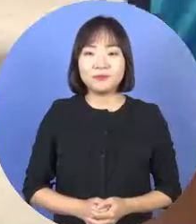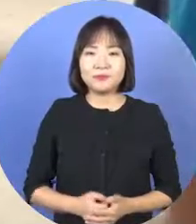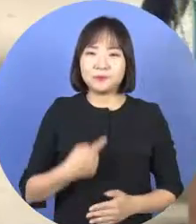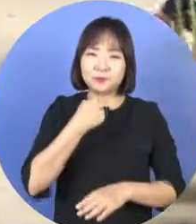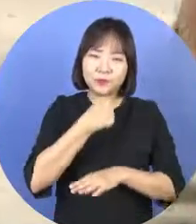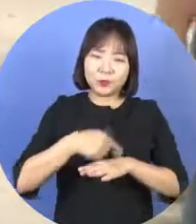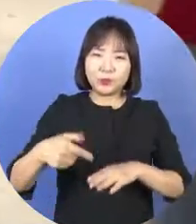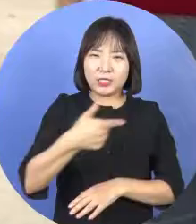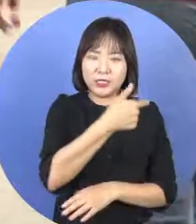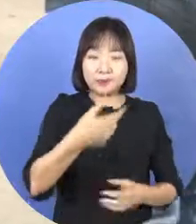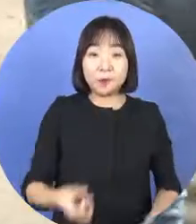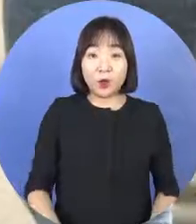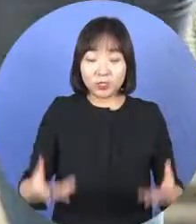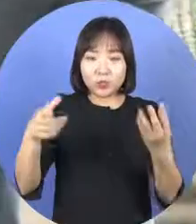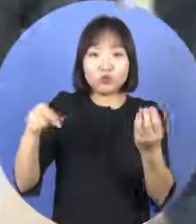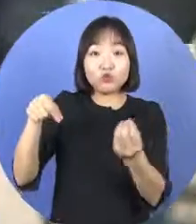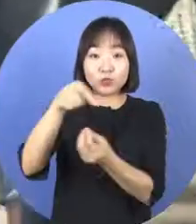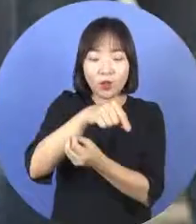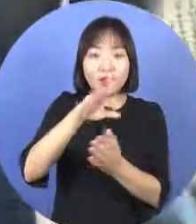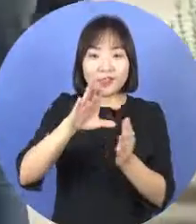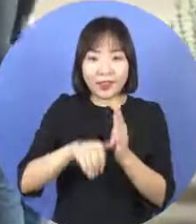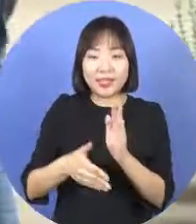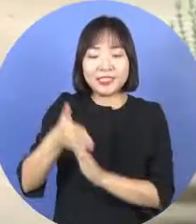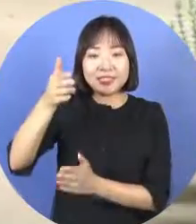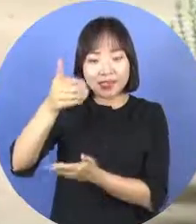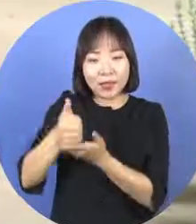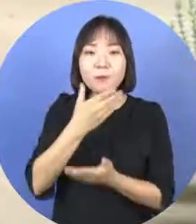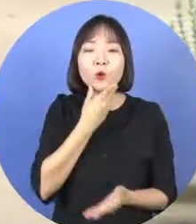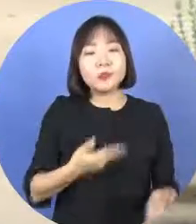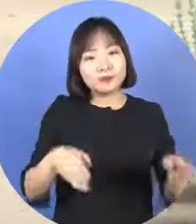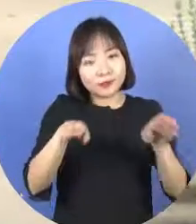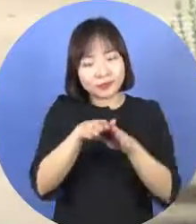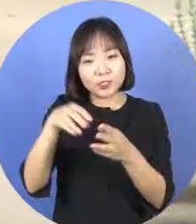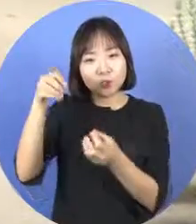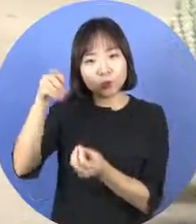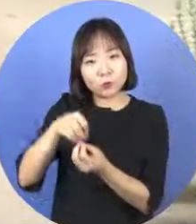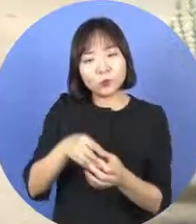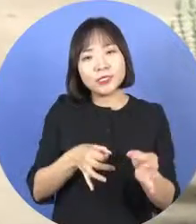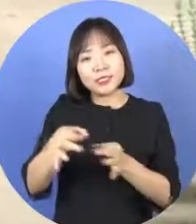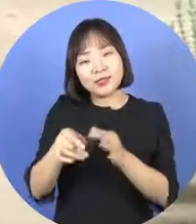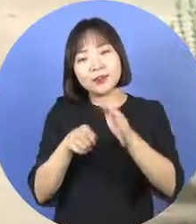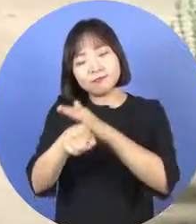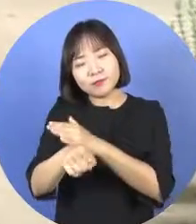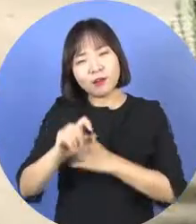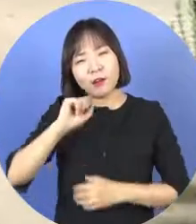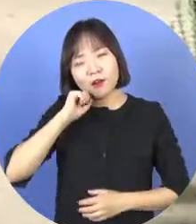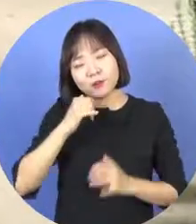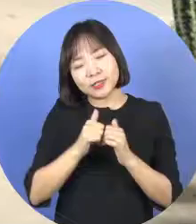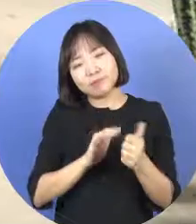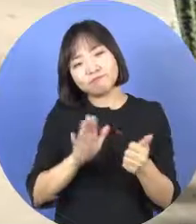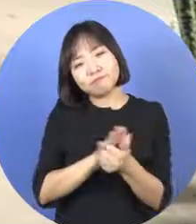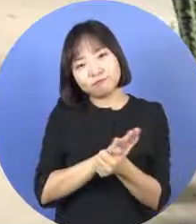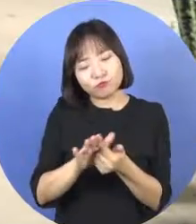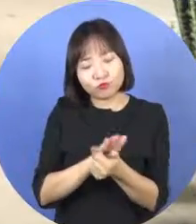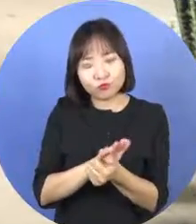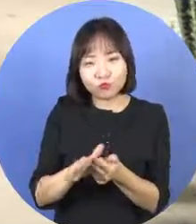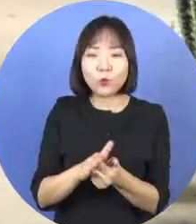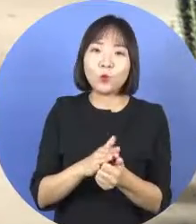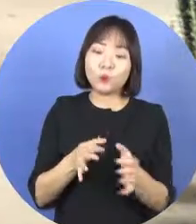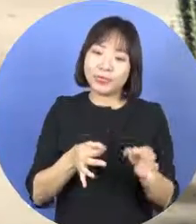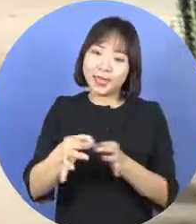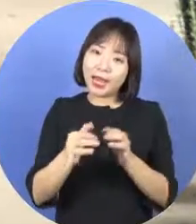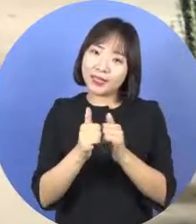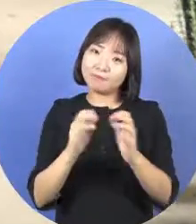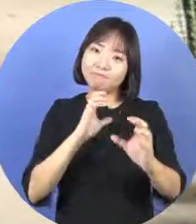민족의 대명절 추석을 맞아 구본영 시장은 복지시설과 전통시장을 방문해 주변의 어려운 이웃을 돌아보고 시장